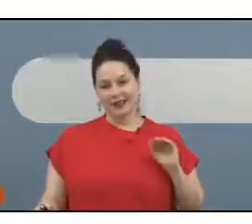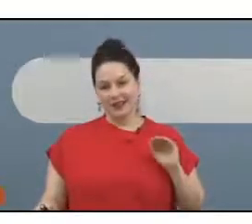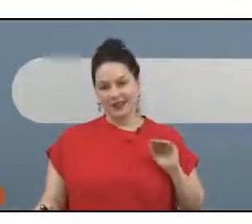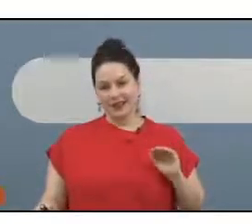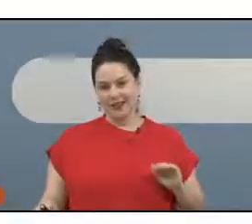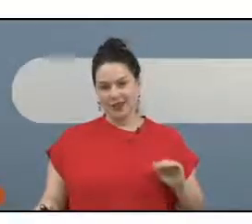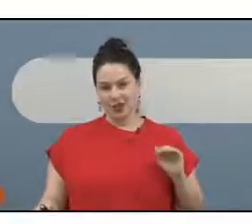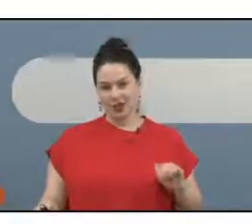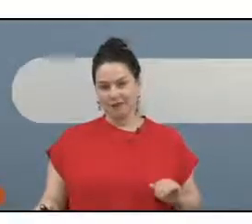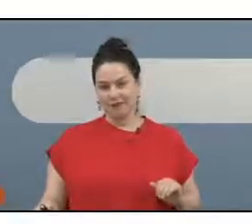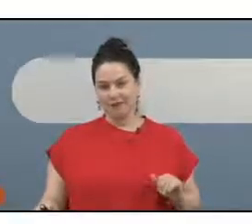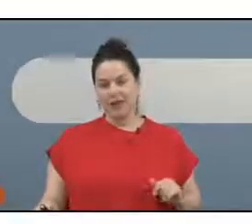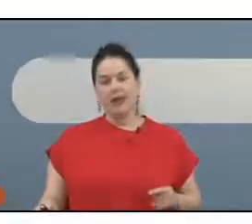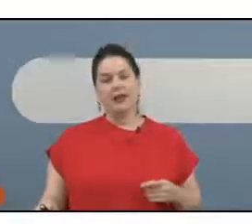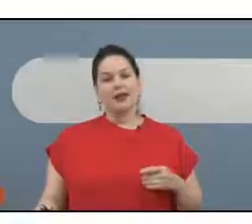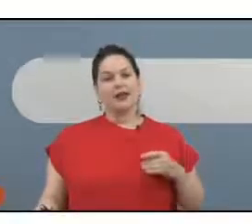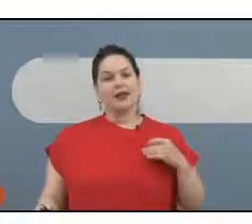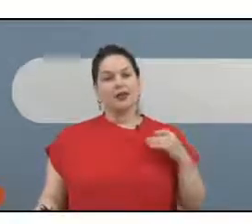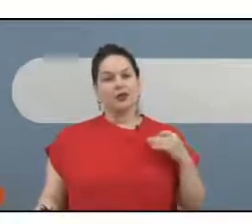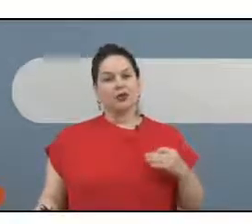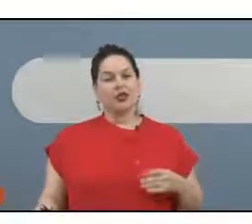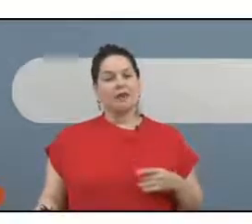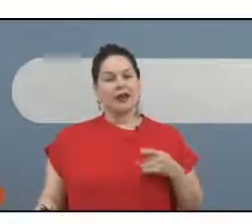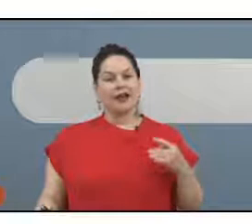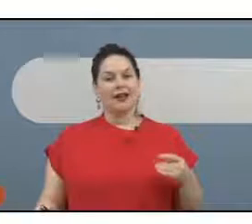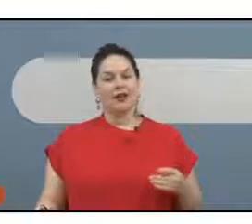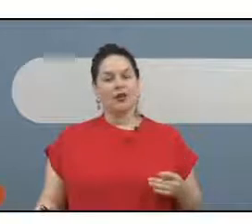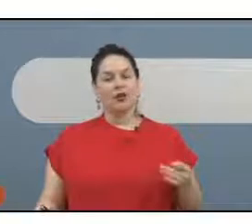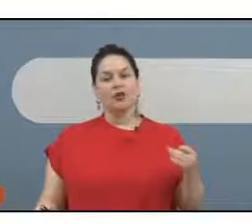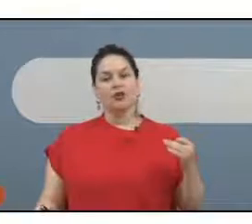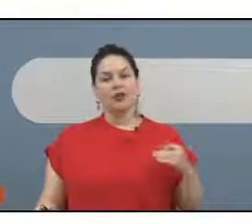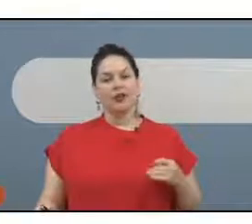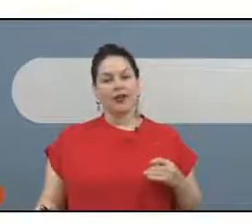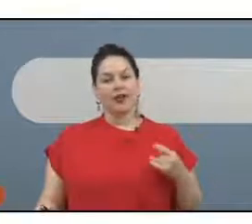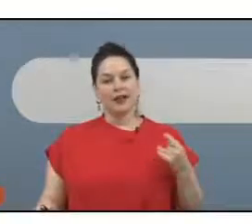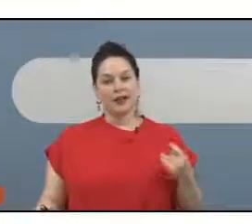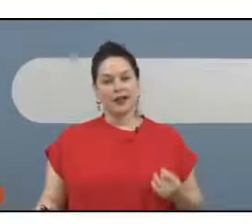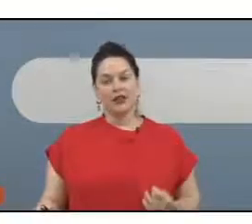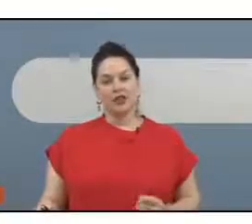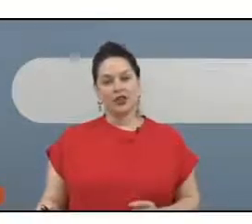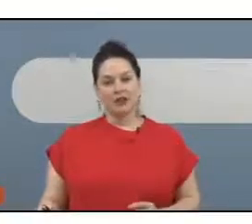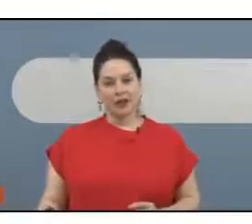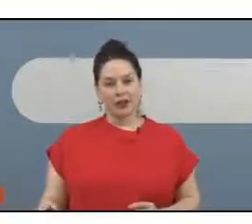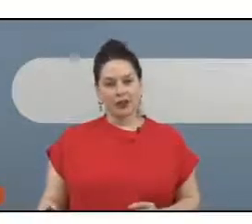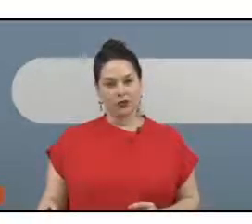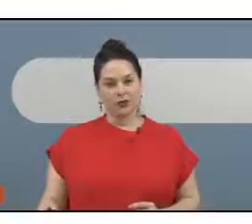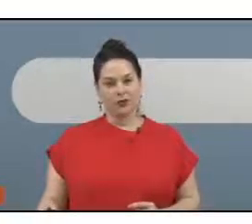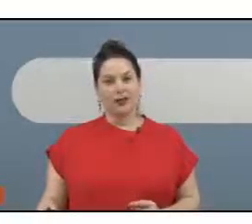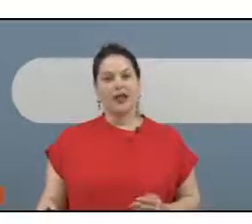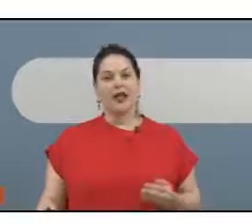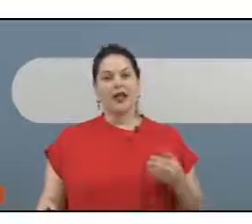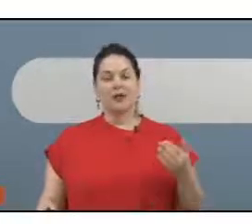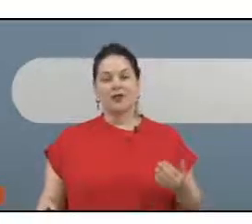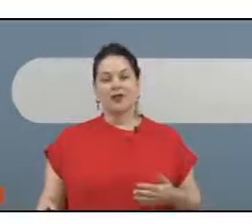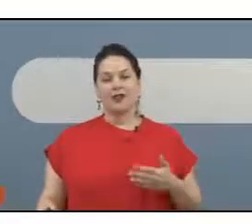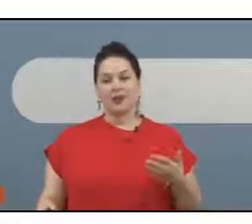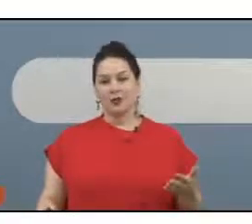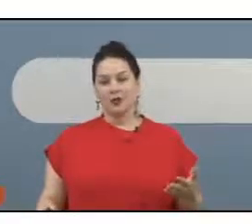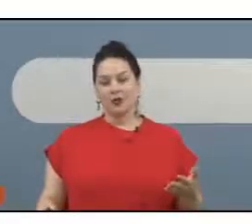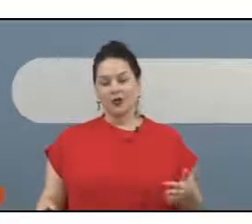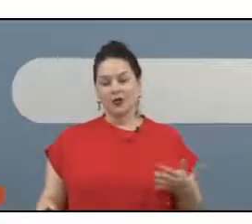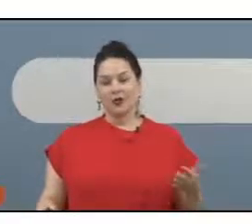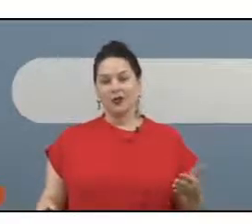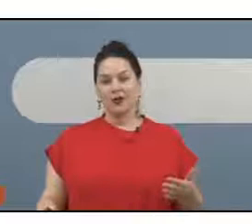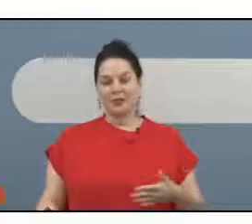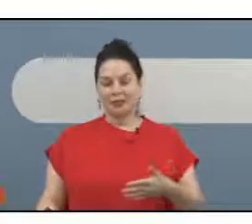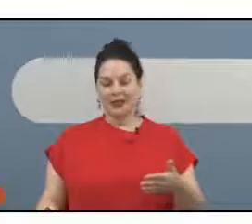אחת לתשע שנים דורשים להקריב לו שבעה נערים ושבע נערות. כמובן